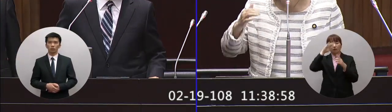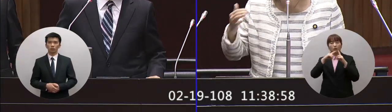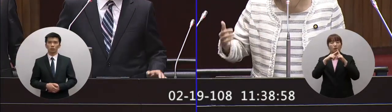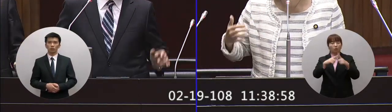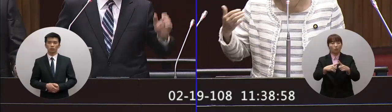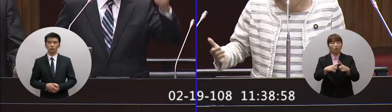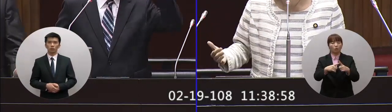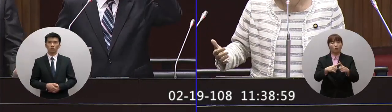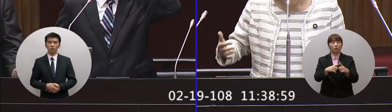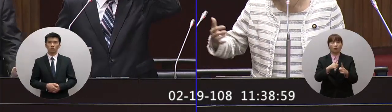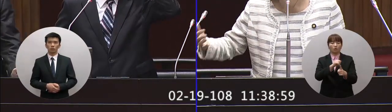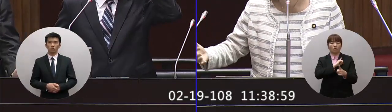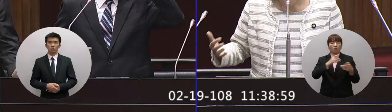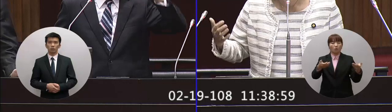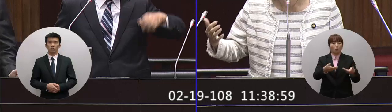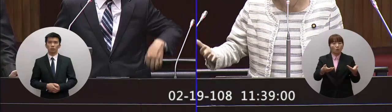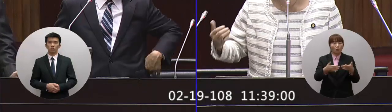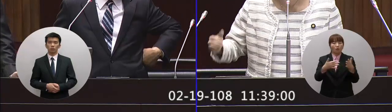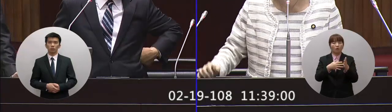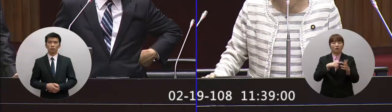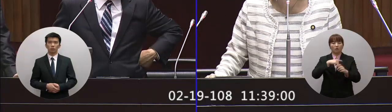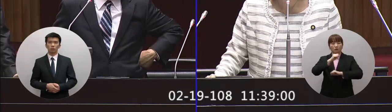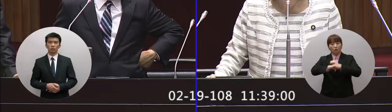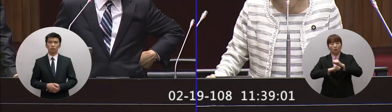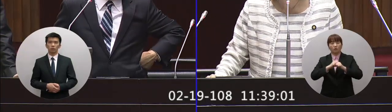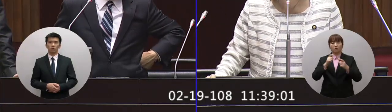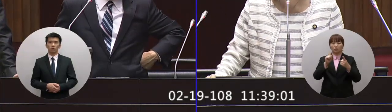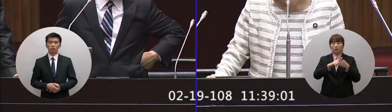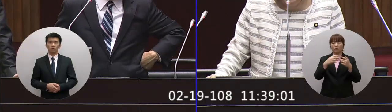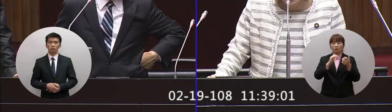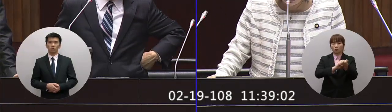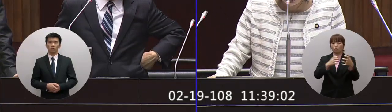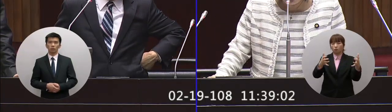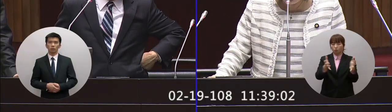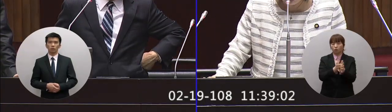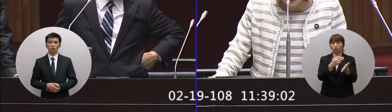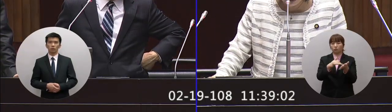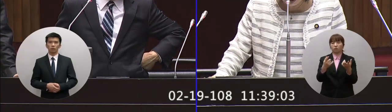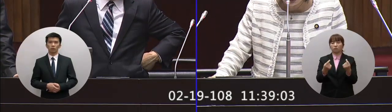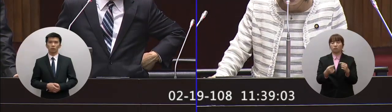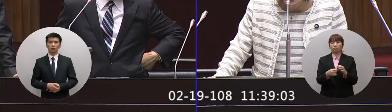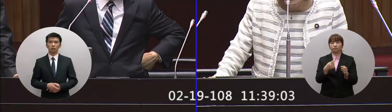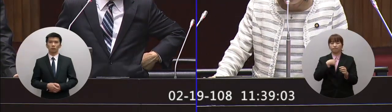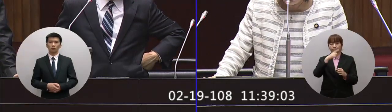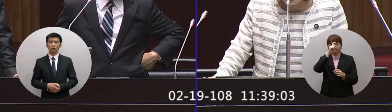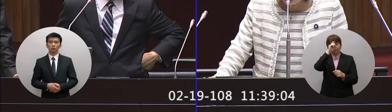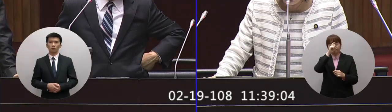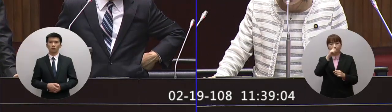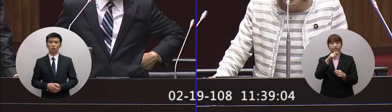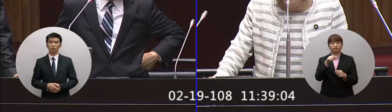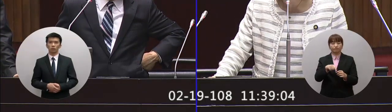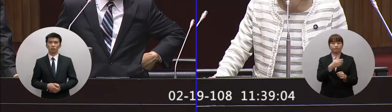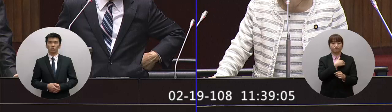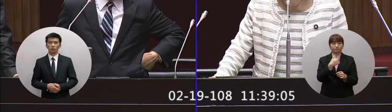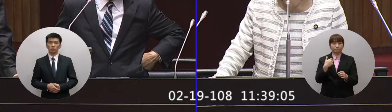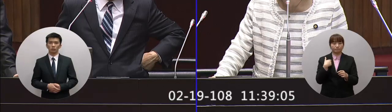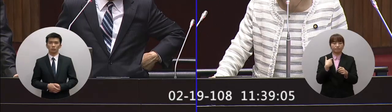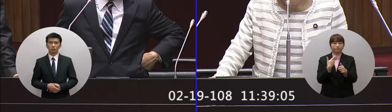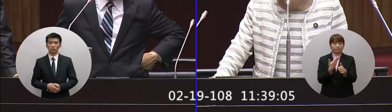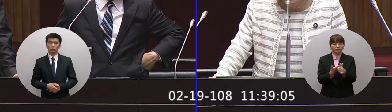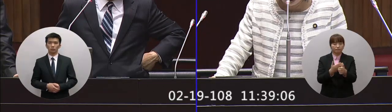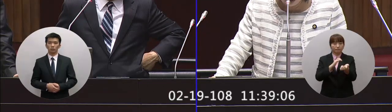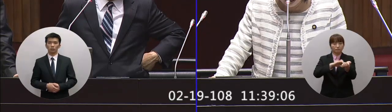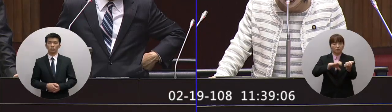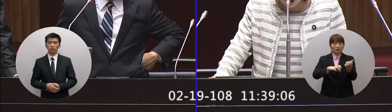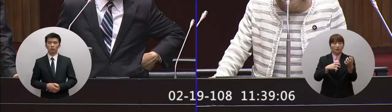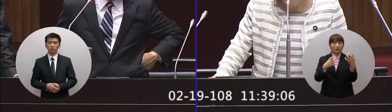去，他的除了治疗之外，其实生活的照顾应该是医疗的一环呐哈。所以这部分我们很期望说，是不是能够让医